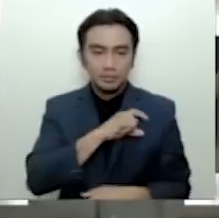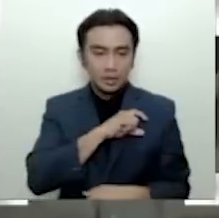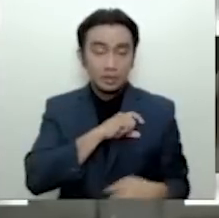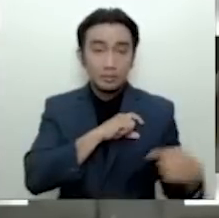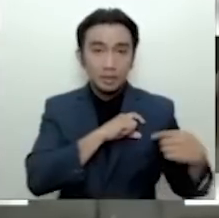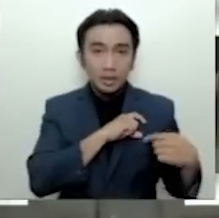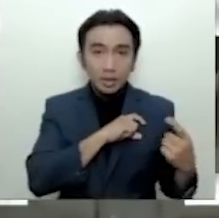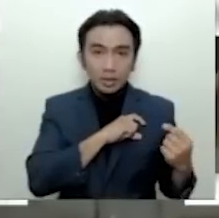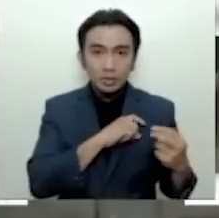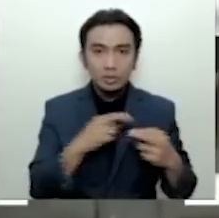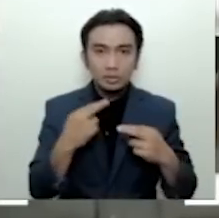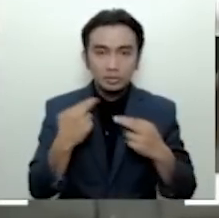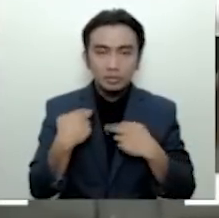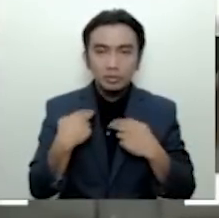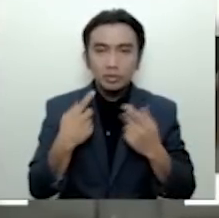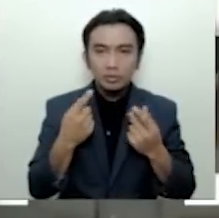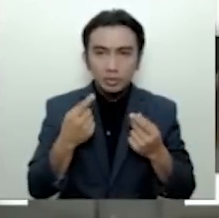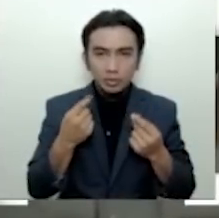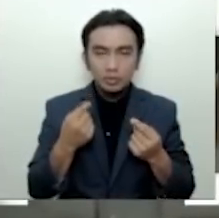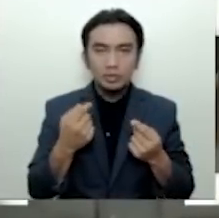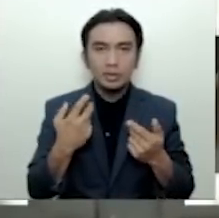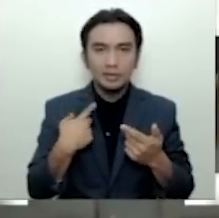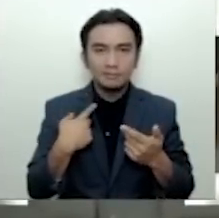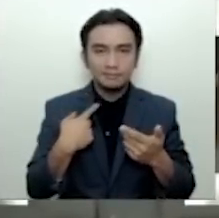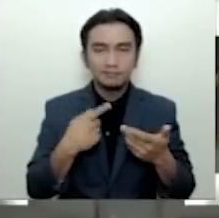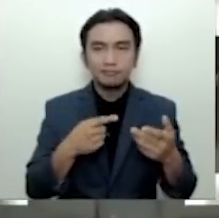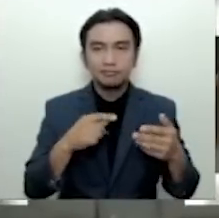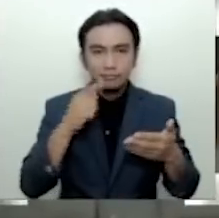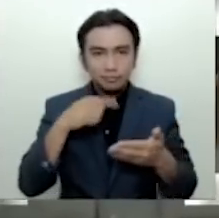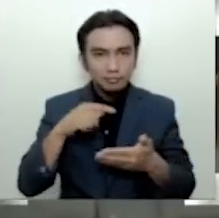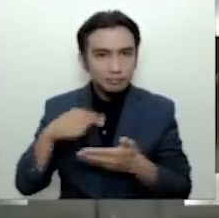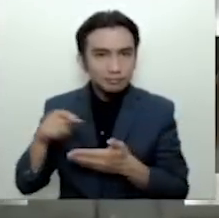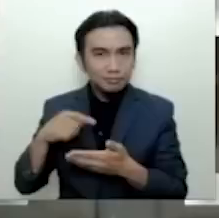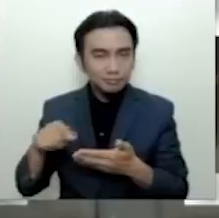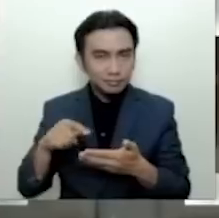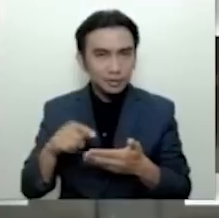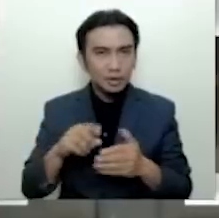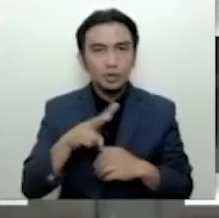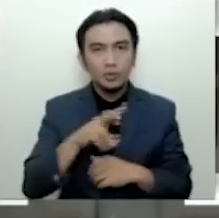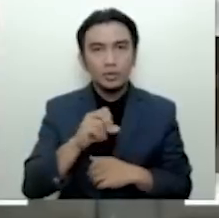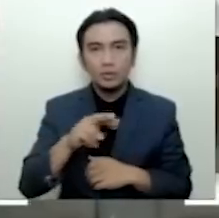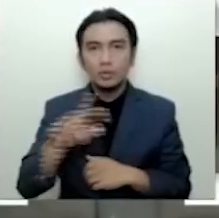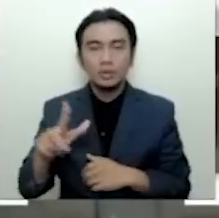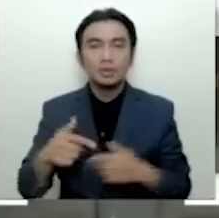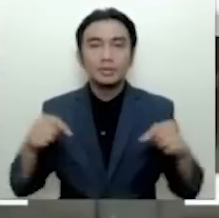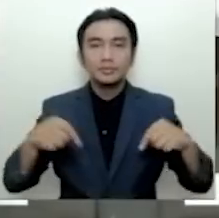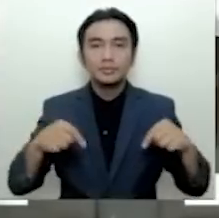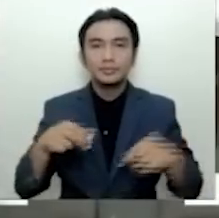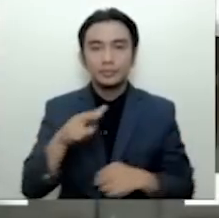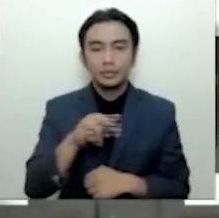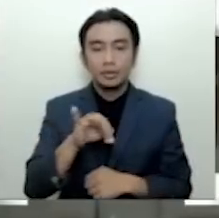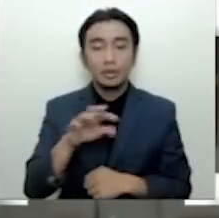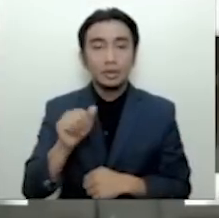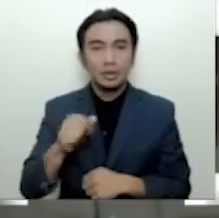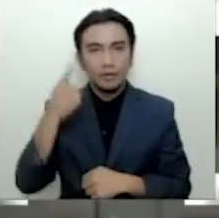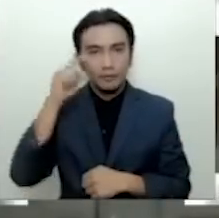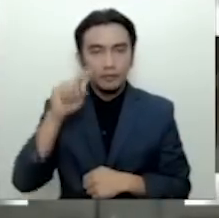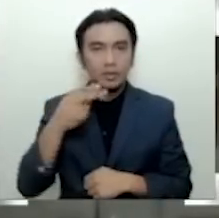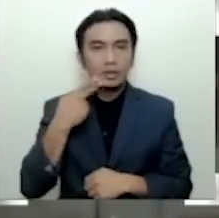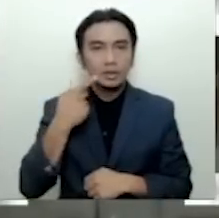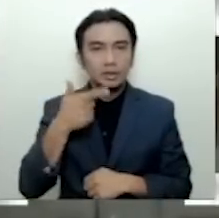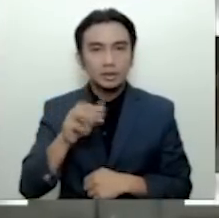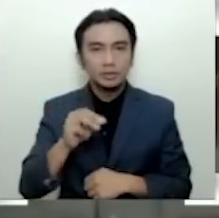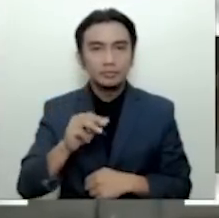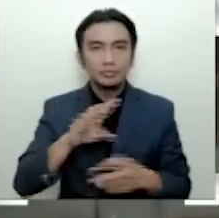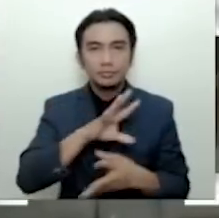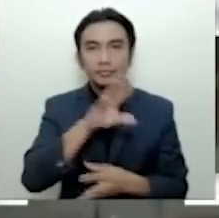Summer Vacation Campaign 2023. At live mula rito sa NAIA Terminal 3, para sa GMA Integrated News, Jamie Santos